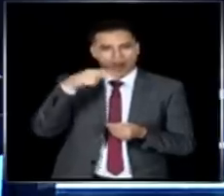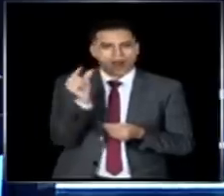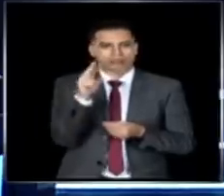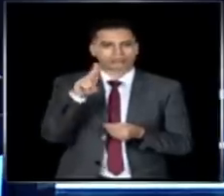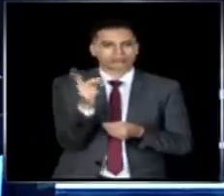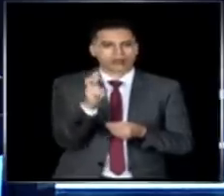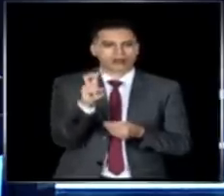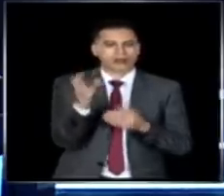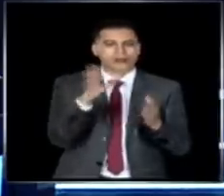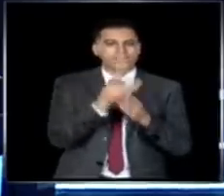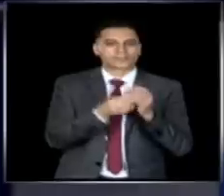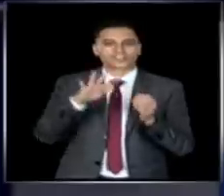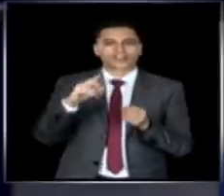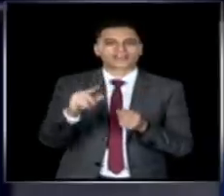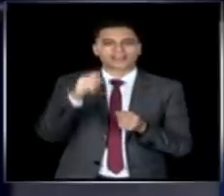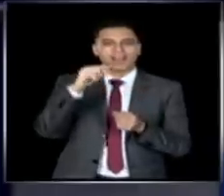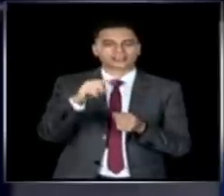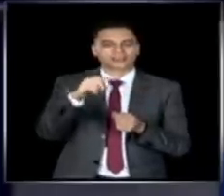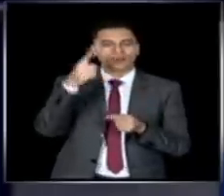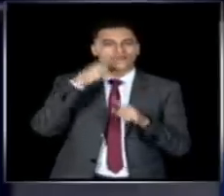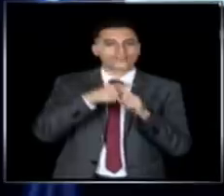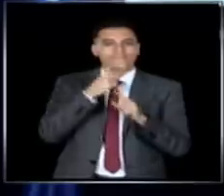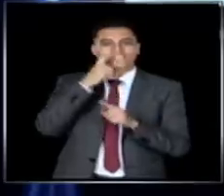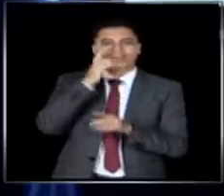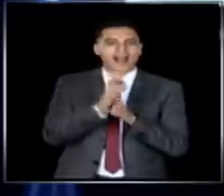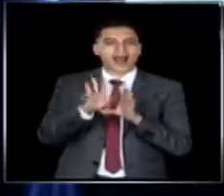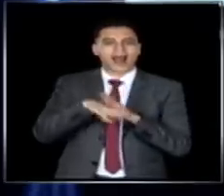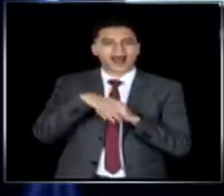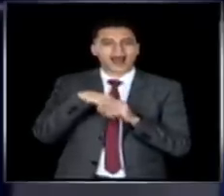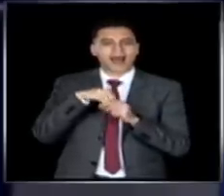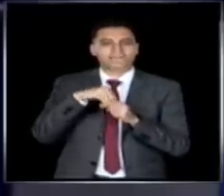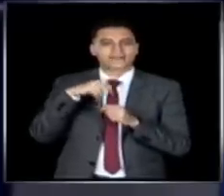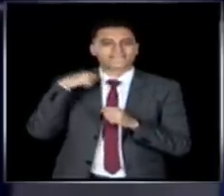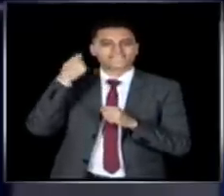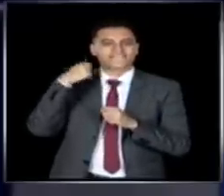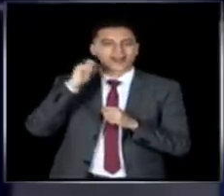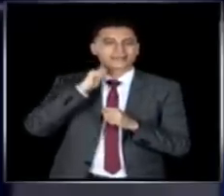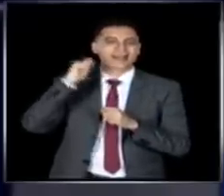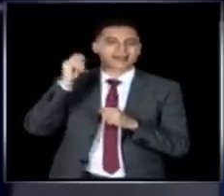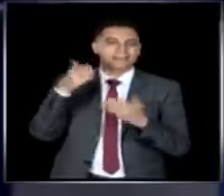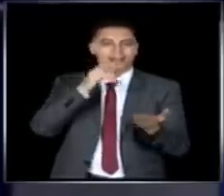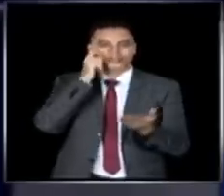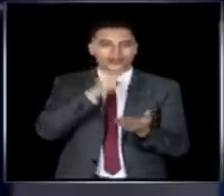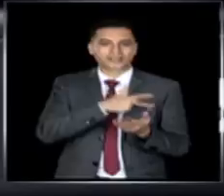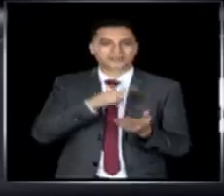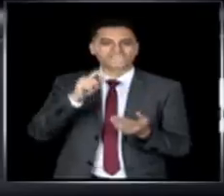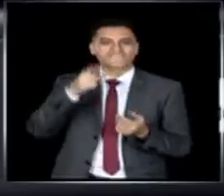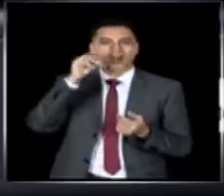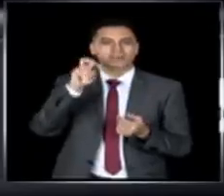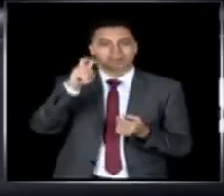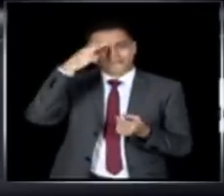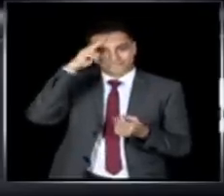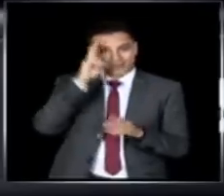الفنانه التي قامت بدور فاطمه؟ ليلى علوي. ليلى علوي في فيلم اعدام ميت؟ طبعا الفنانه